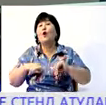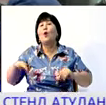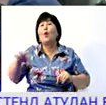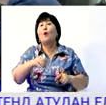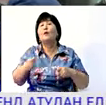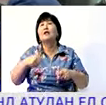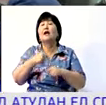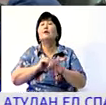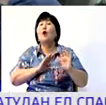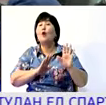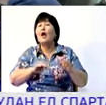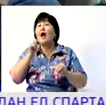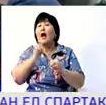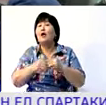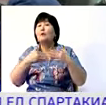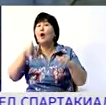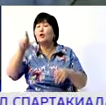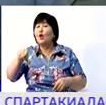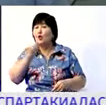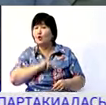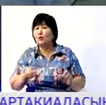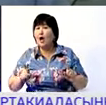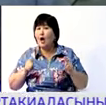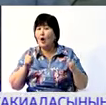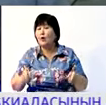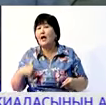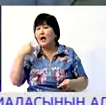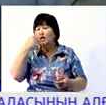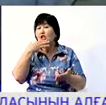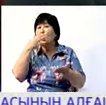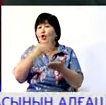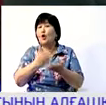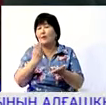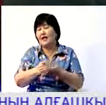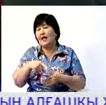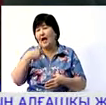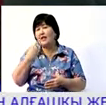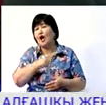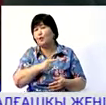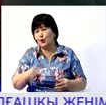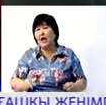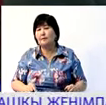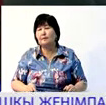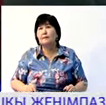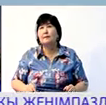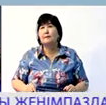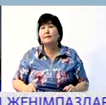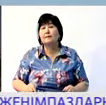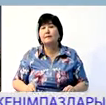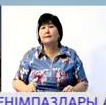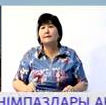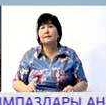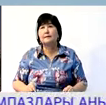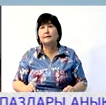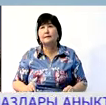әкімі орынбасарларына әрбір түлектің жұмысқа орналасуына жеке жауапты екенін атап өтті. Айнұр Тұңғышбаева, Ахан Алиев,